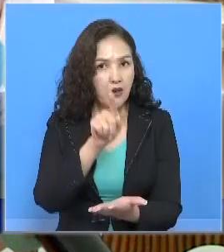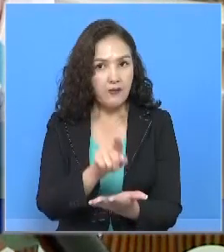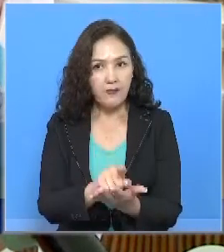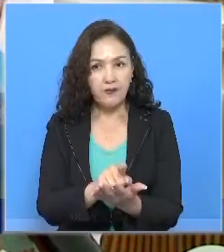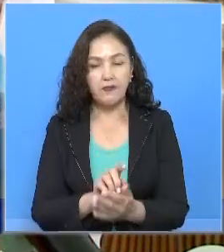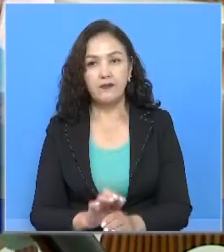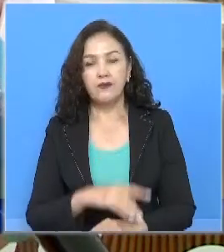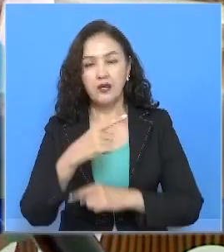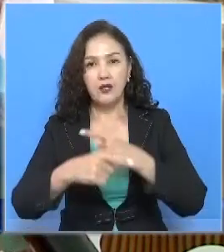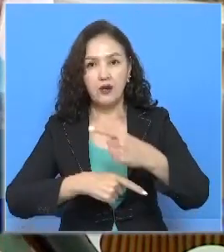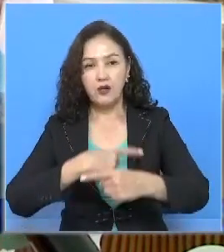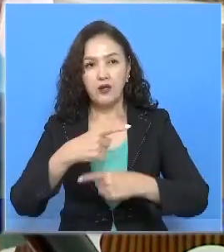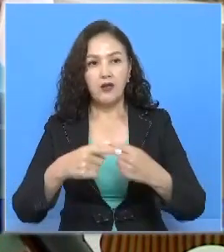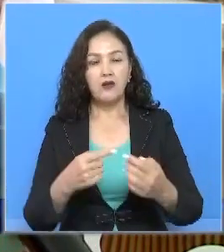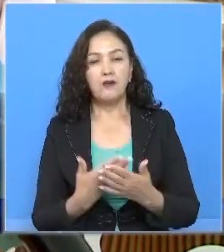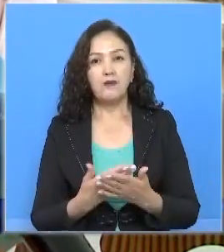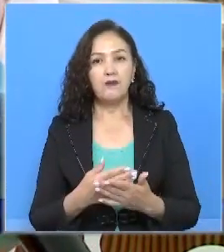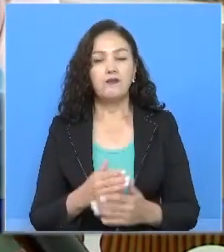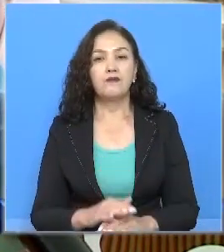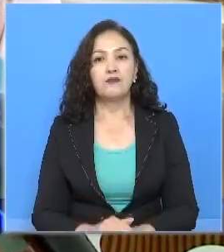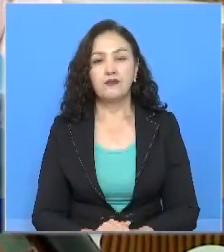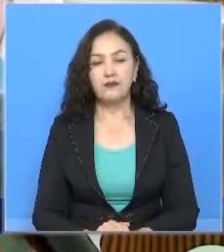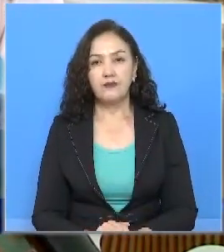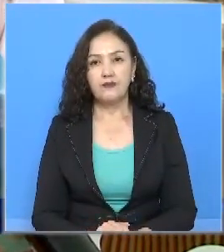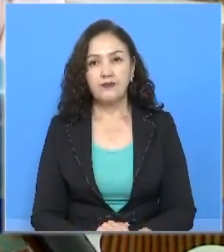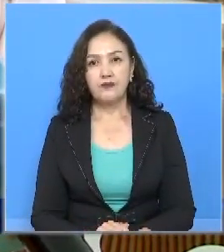жауапкершілік ұрпақ жеткізу ары қарай.